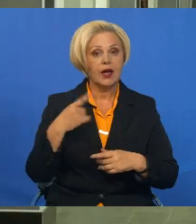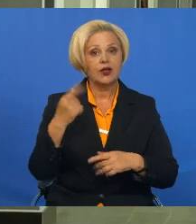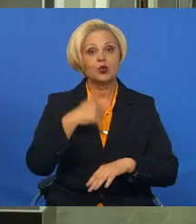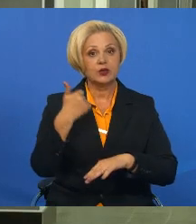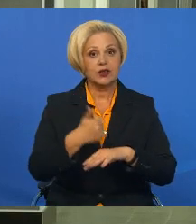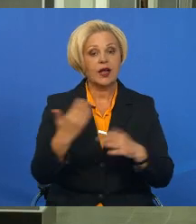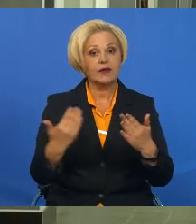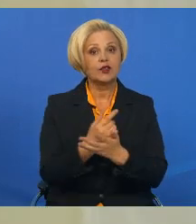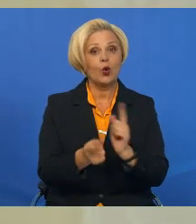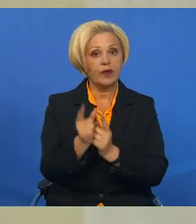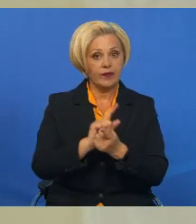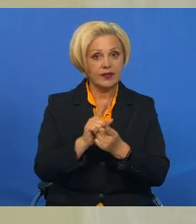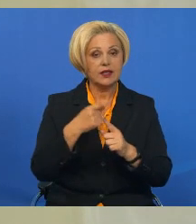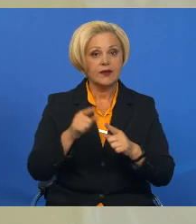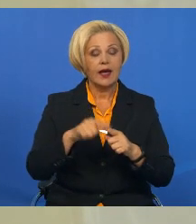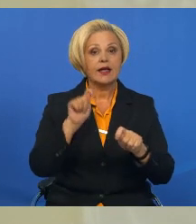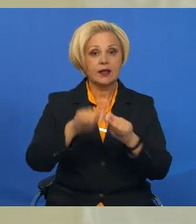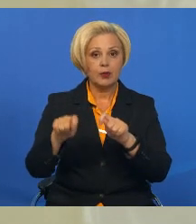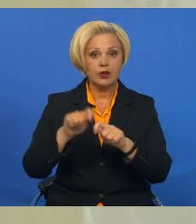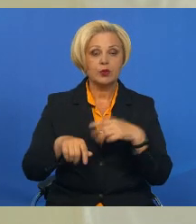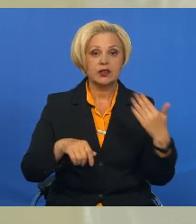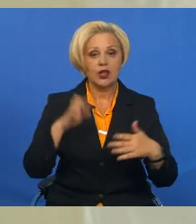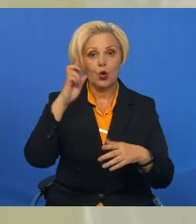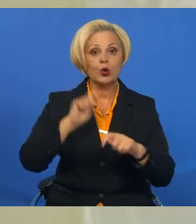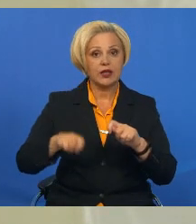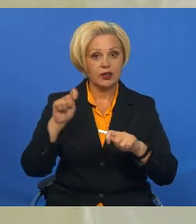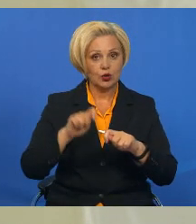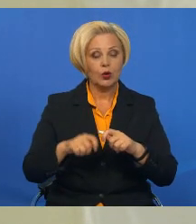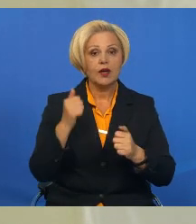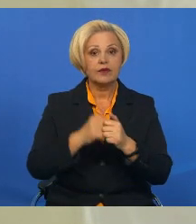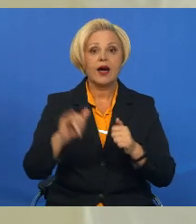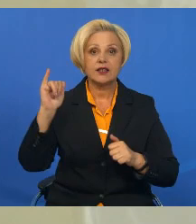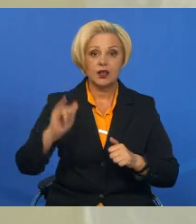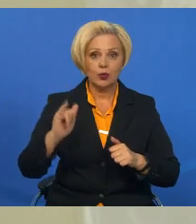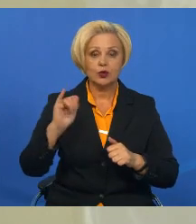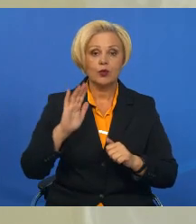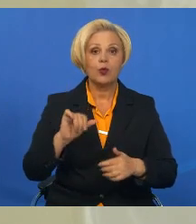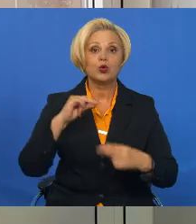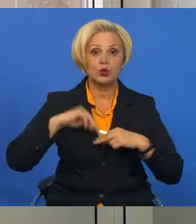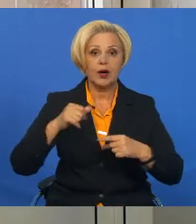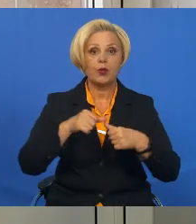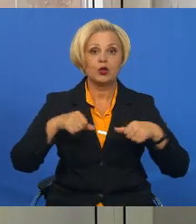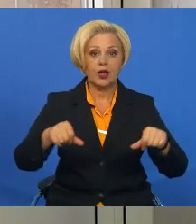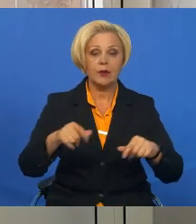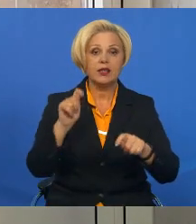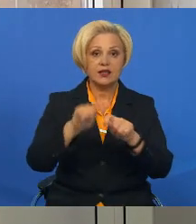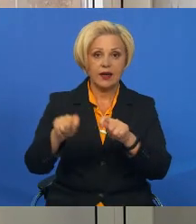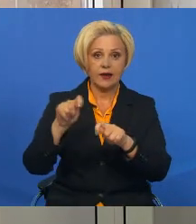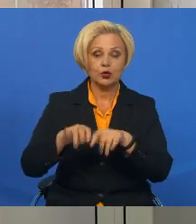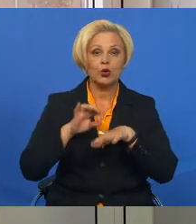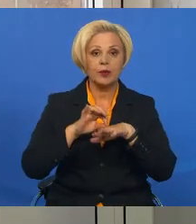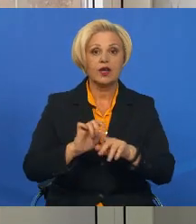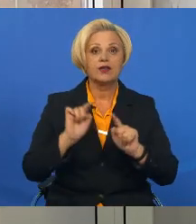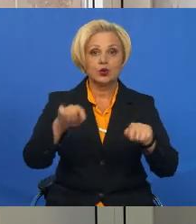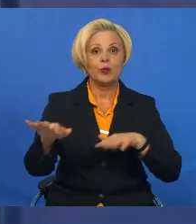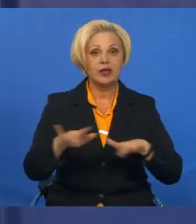галовных нововядзенняў – гэта моніторинг з боку Держконтролю. У кожным універсітэце будуць працаваць камісіі па кантролі за правядзеннем